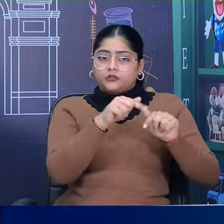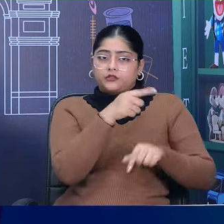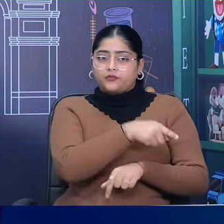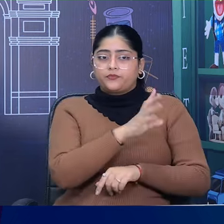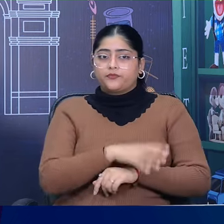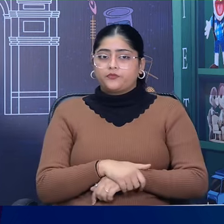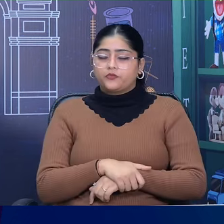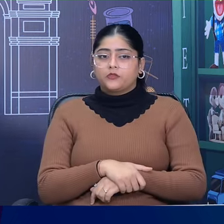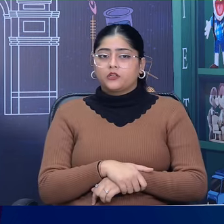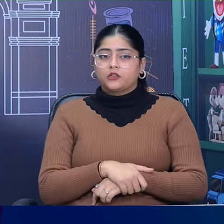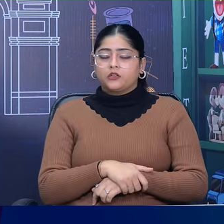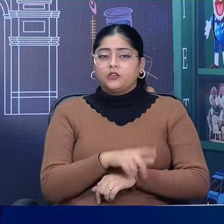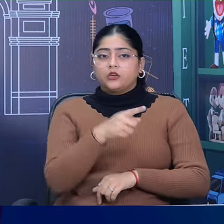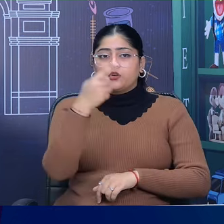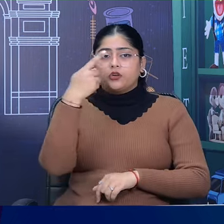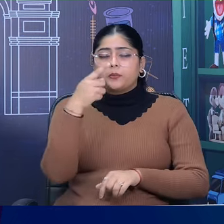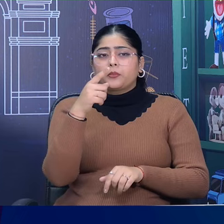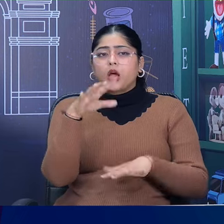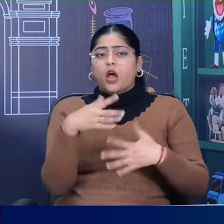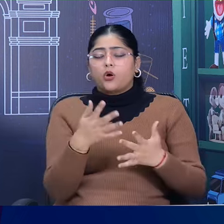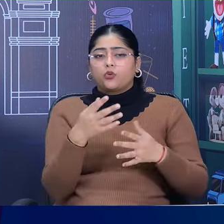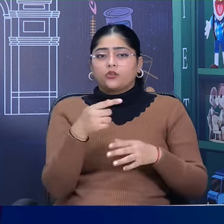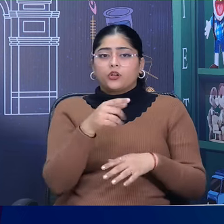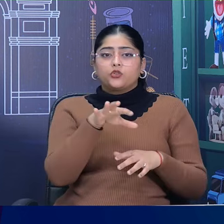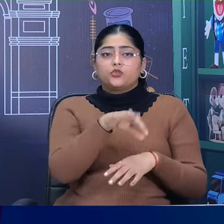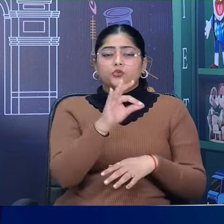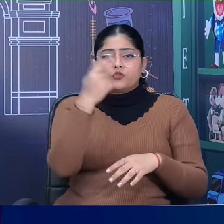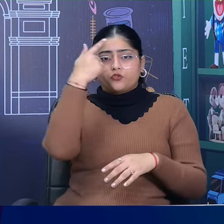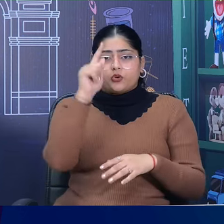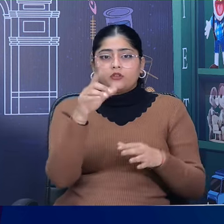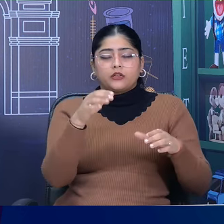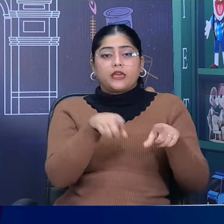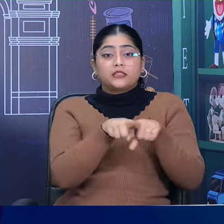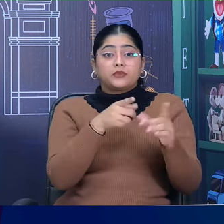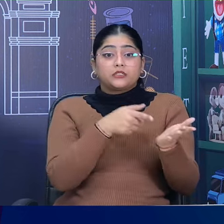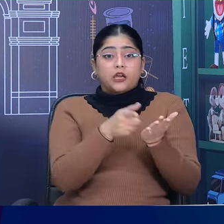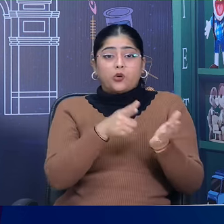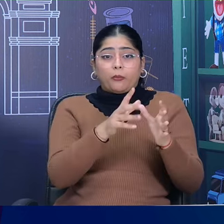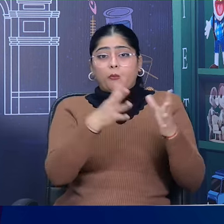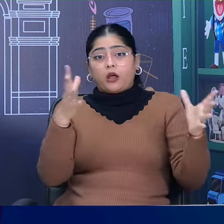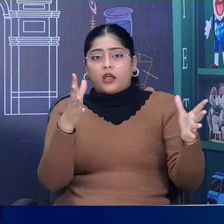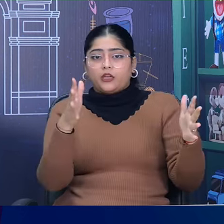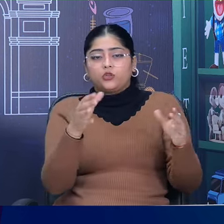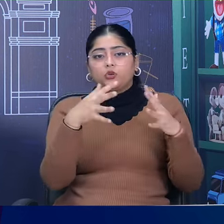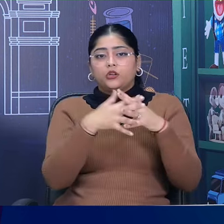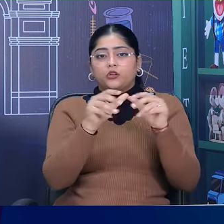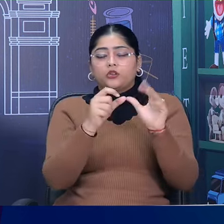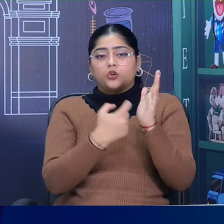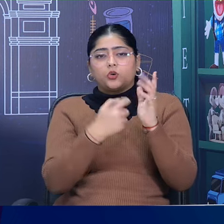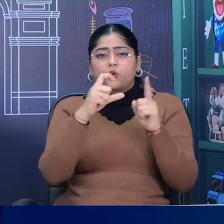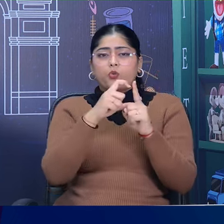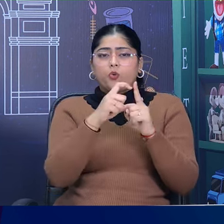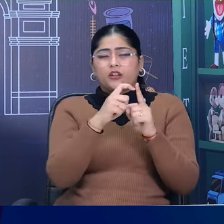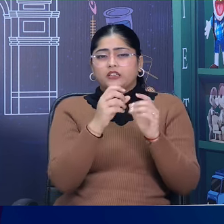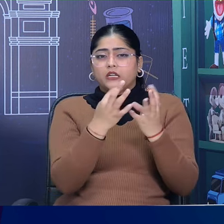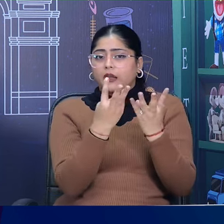बेसिस पे चेन किए जाते हैं कि गांव कितना बड़ा है हम अगर गांव बहुत बड़ा है तो उसमें वर्ड भी ज्यादा होंगे अगर गांव छोटा है तो उसमें